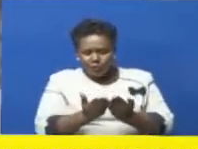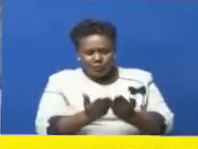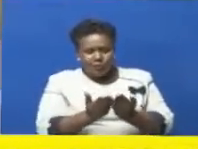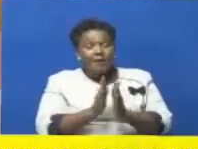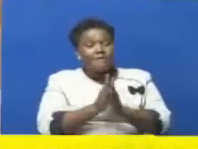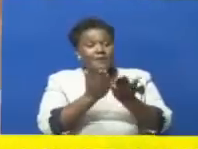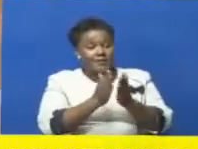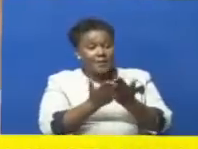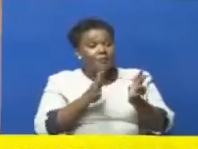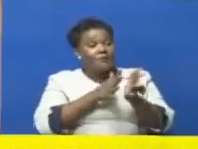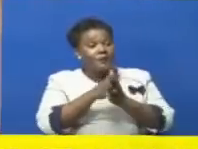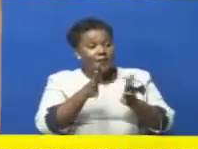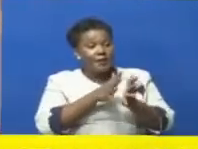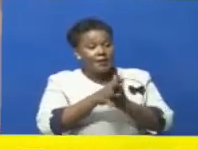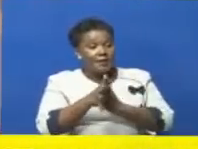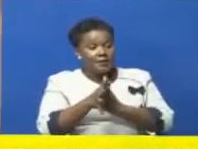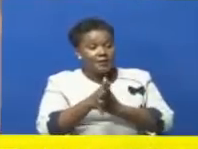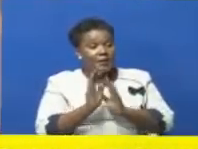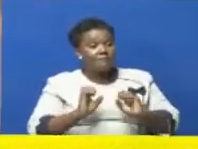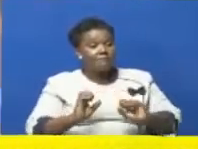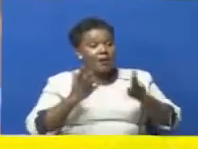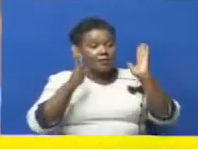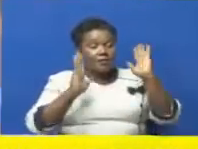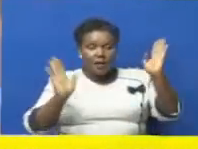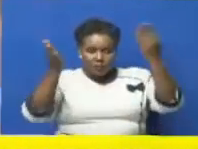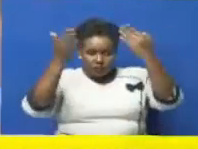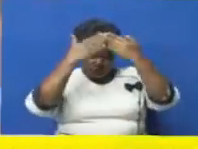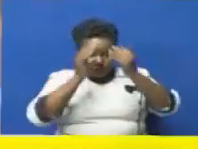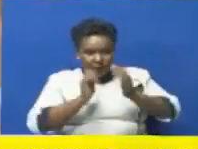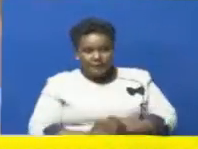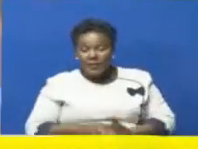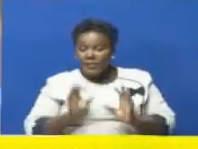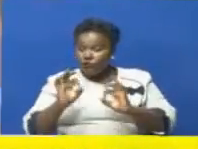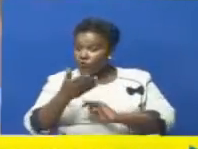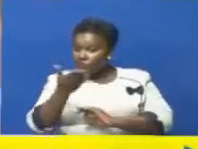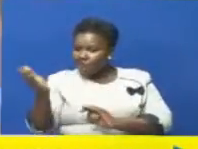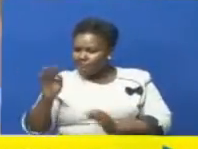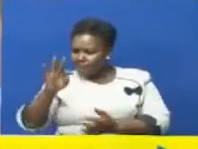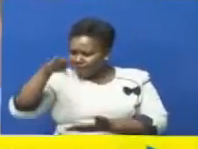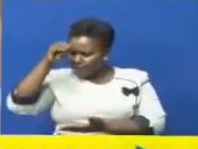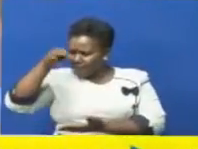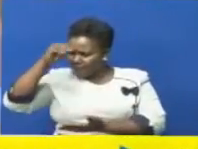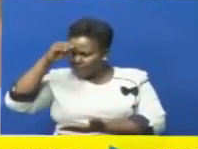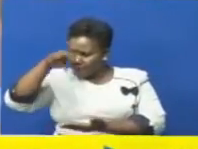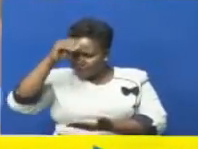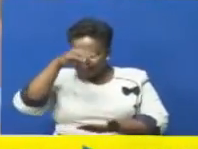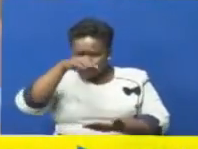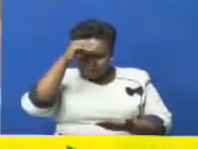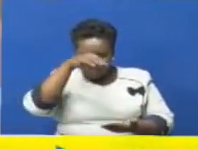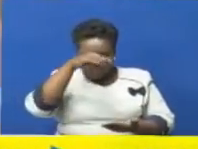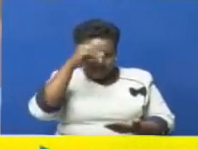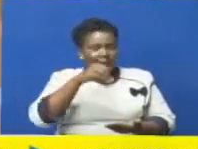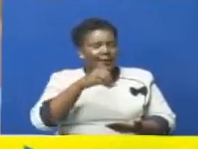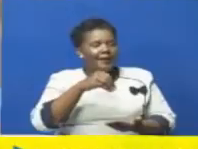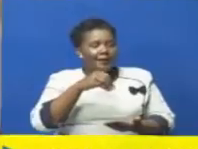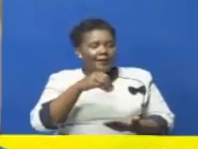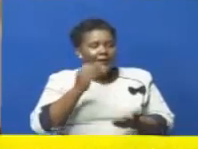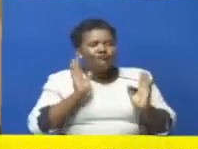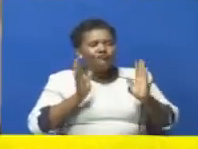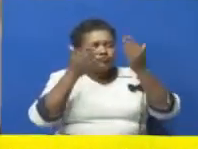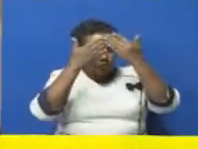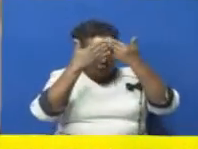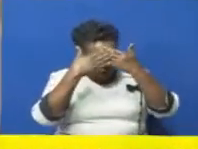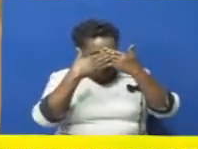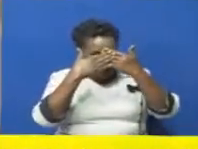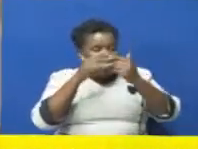mtume. Tumsomeni Mtume Muhammad na tumuigeni Mtume Muhammad na tumfuateni Mtume Muhammad ili tuweze kufanikiwa